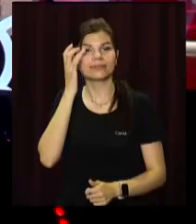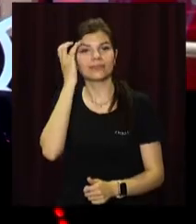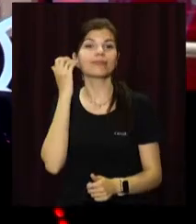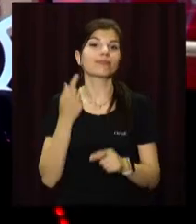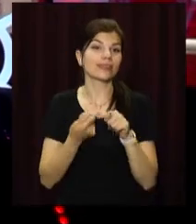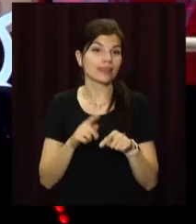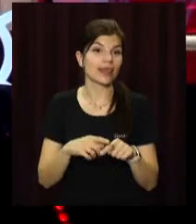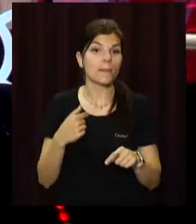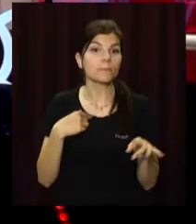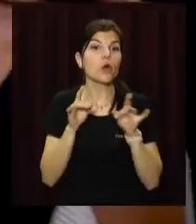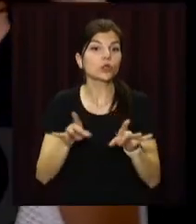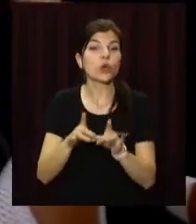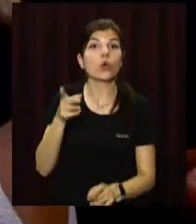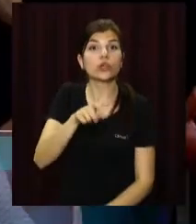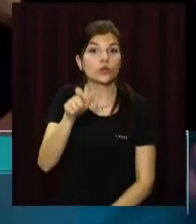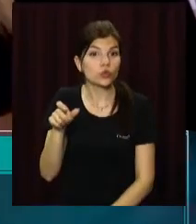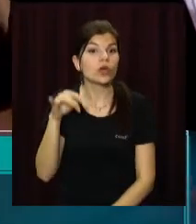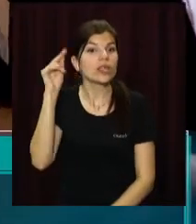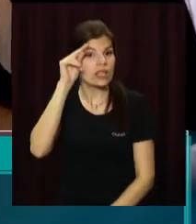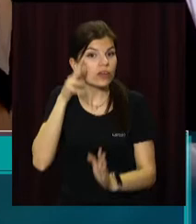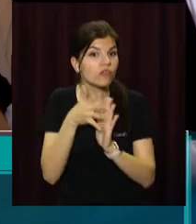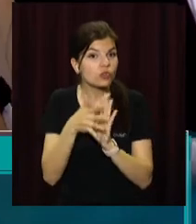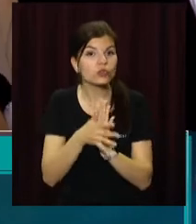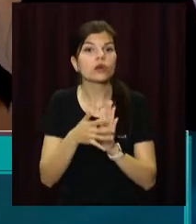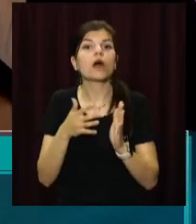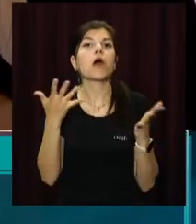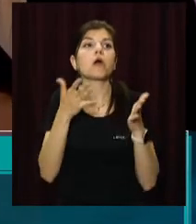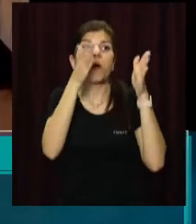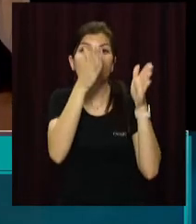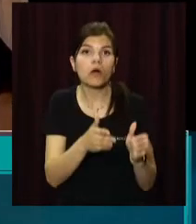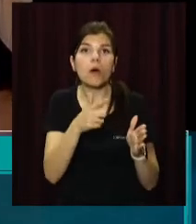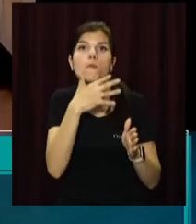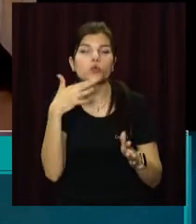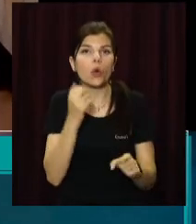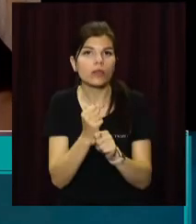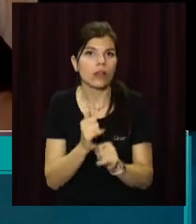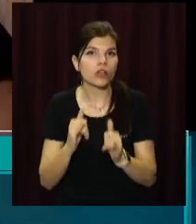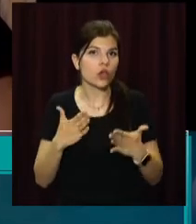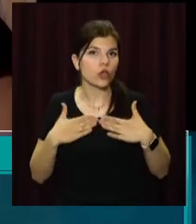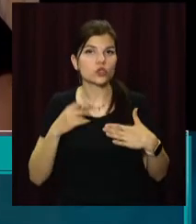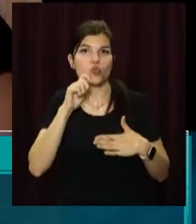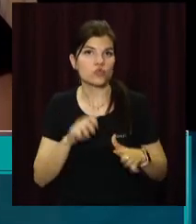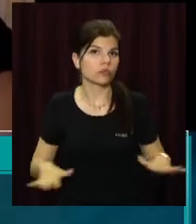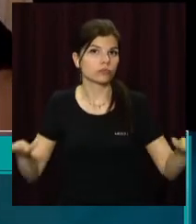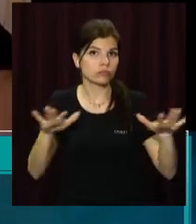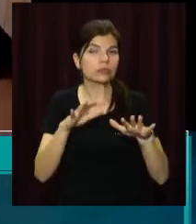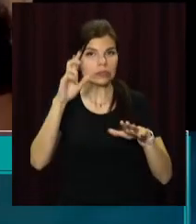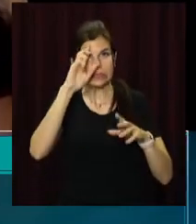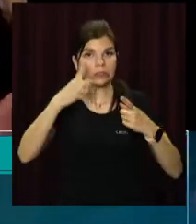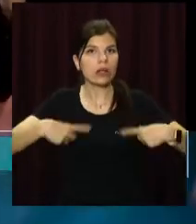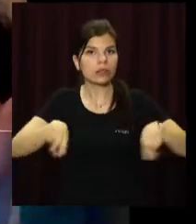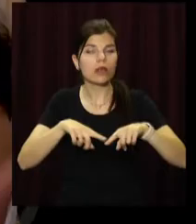орієнтири. Ми розказуємо цих людях і вручаємо трофі тим людям, які багато роблять для нашої країни. І вони